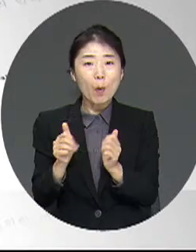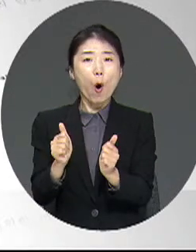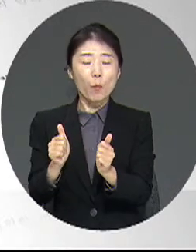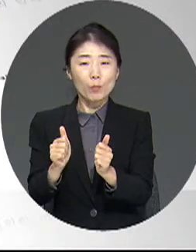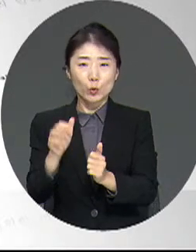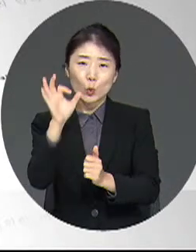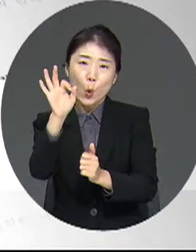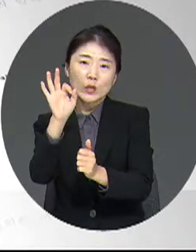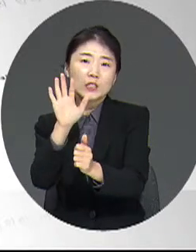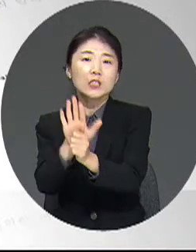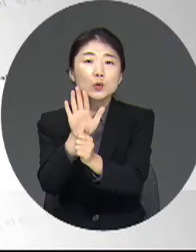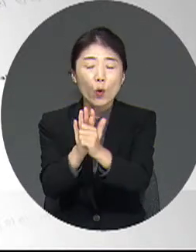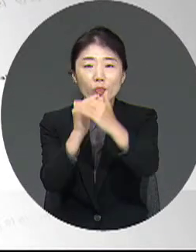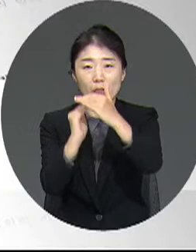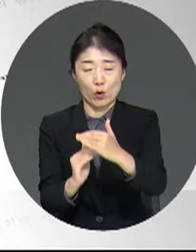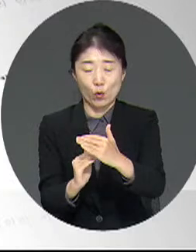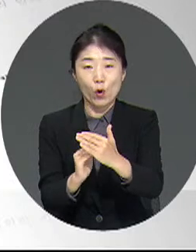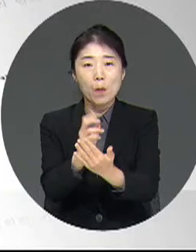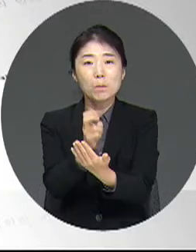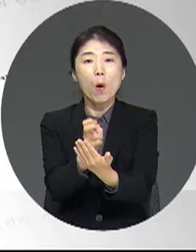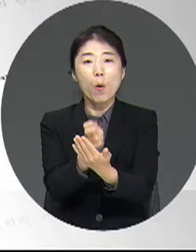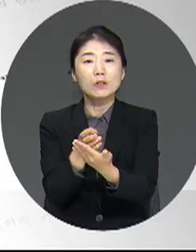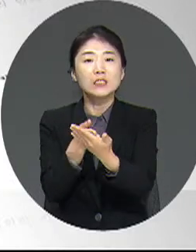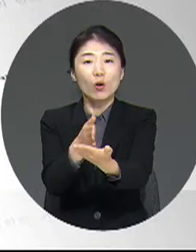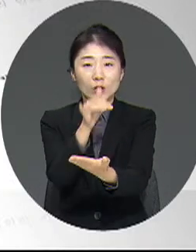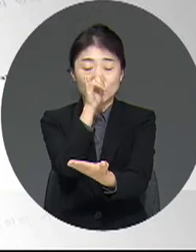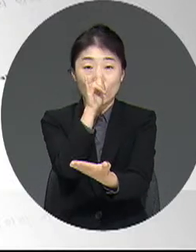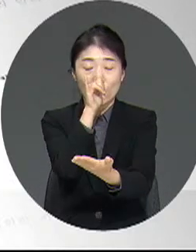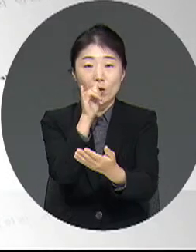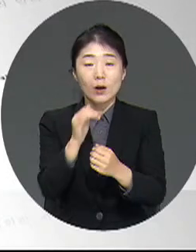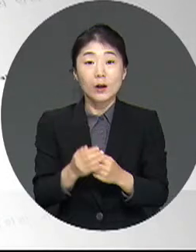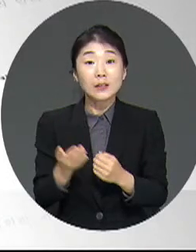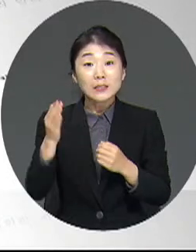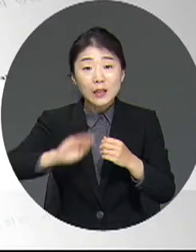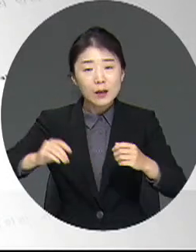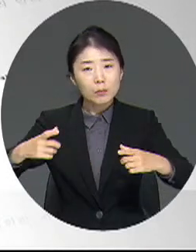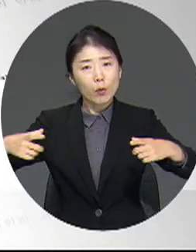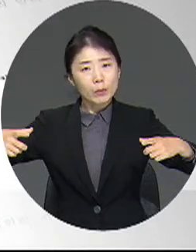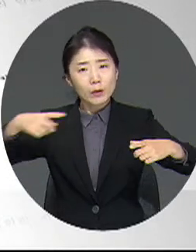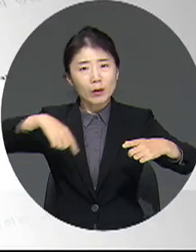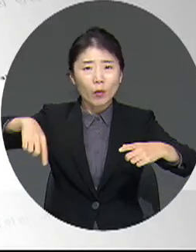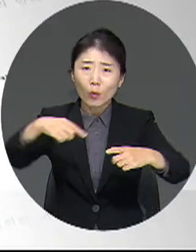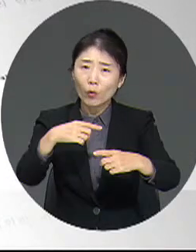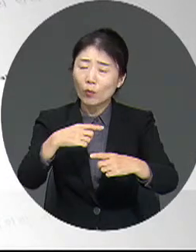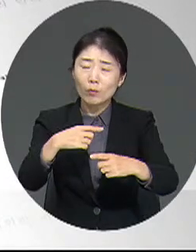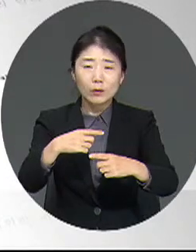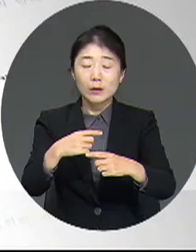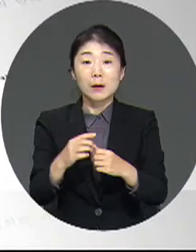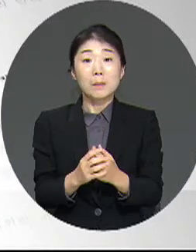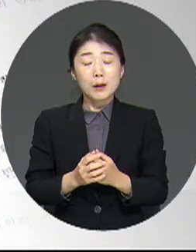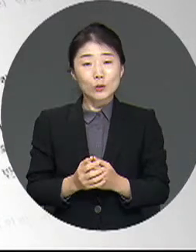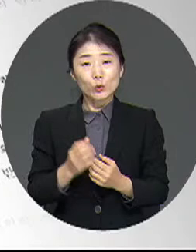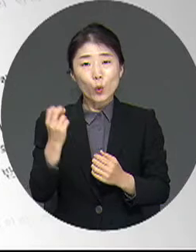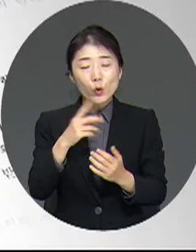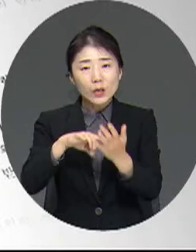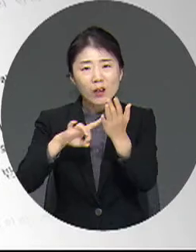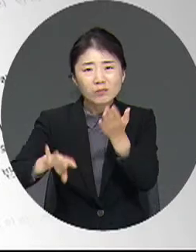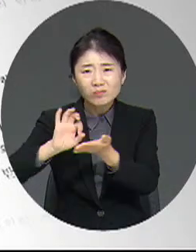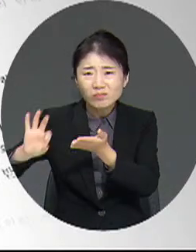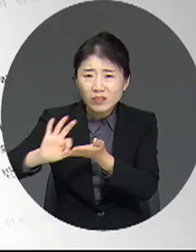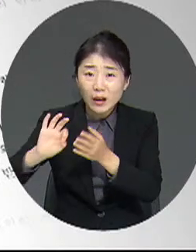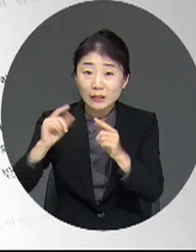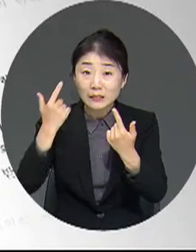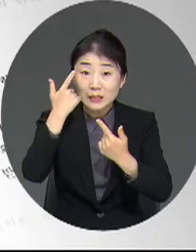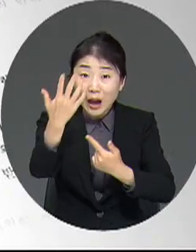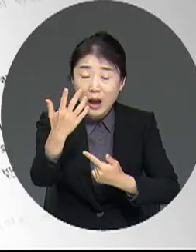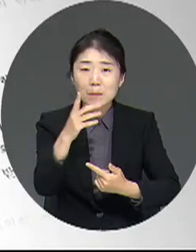예고했습니다 소송비를 지원받을 수 있는 적용 범위가 너무 포괄적이고 무엇보다 세금낭비가 아니냐 논란이 일고